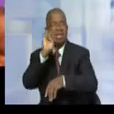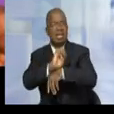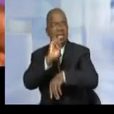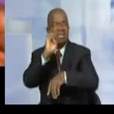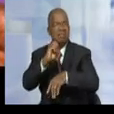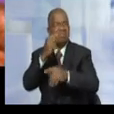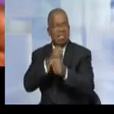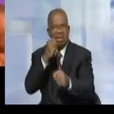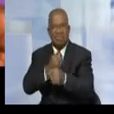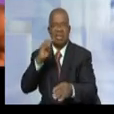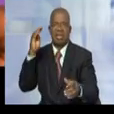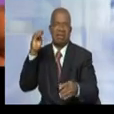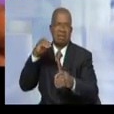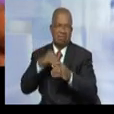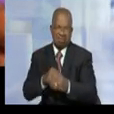un peu large